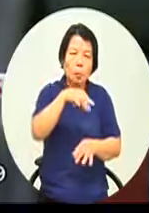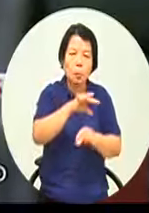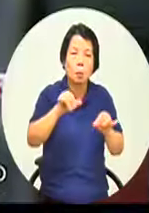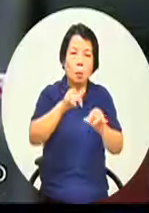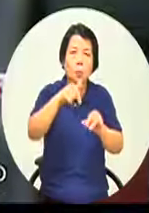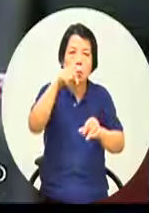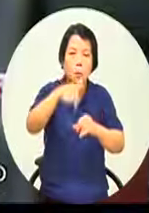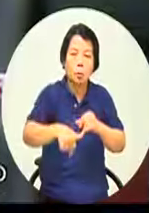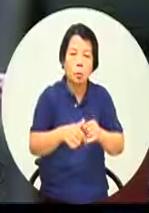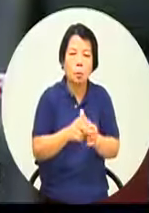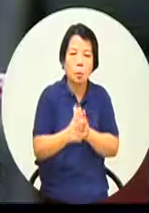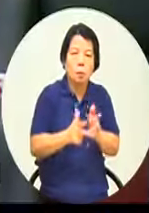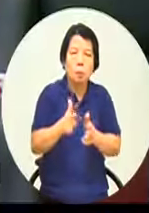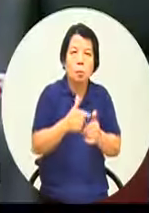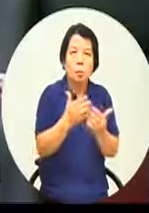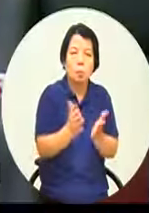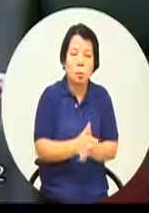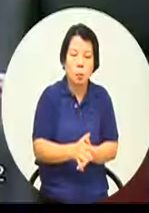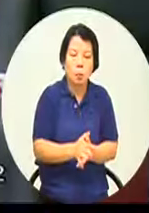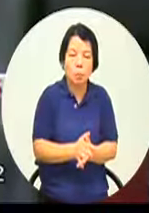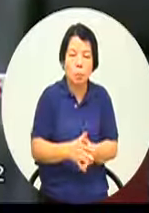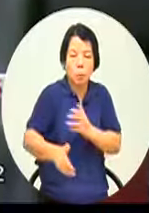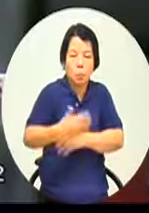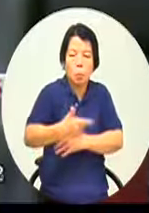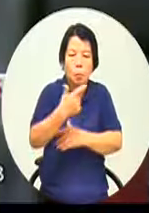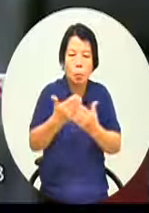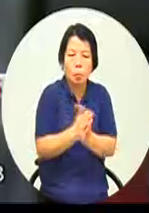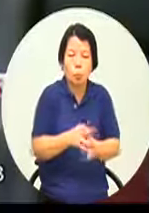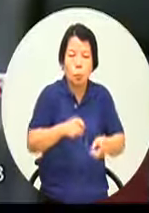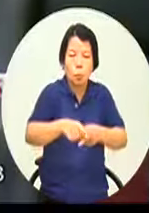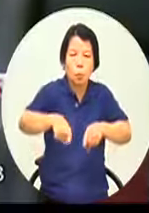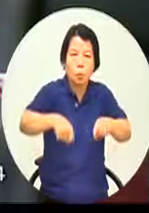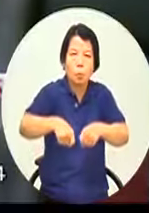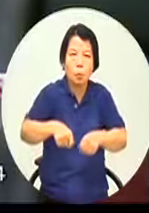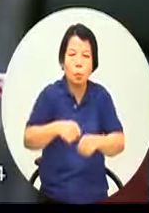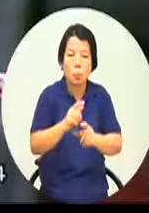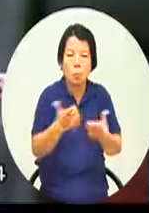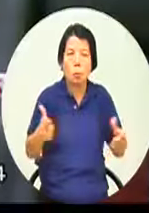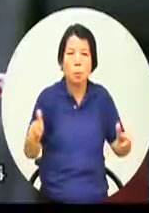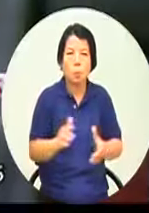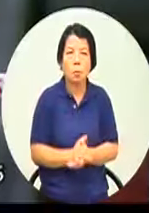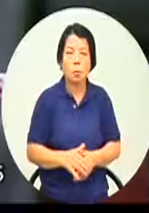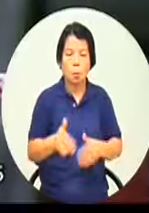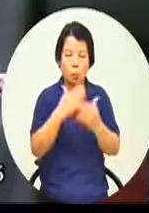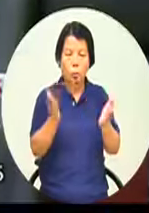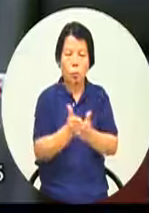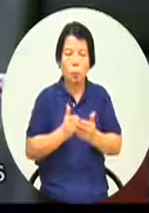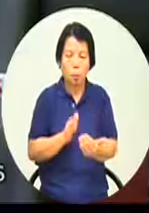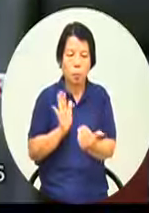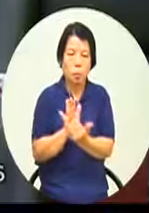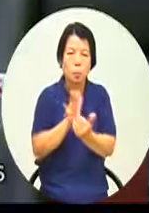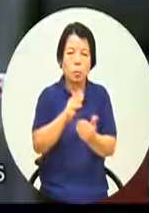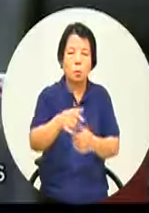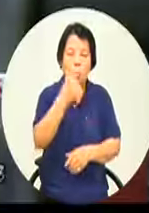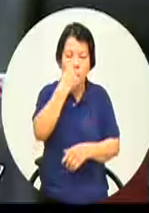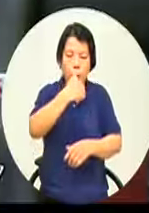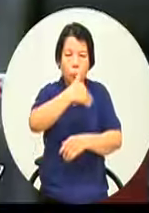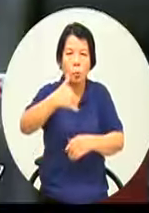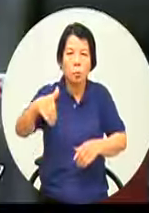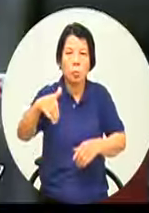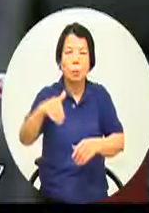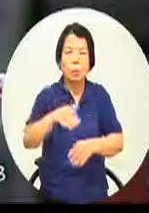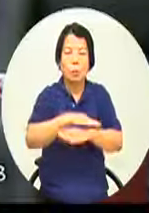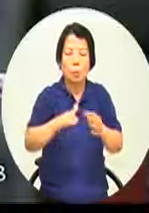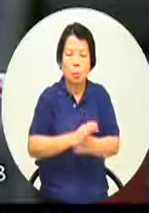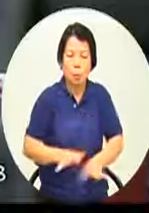污水厂紧急的绕流工程等等哦，都是要避免凤山会